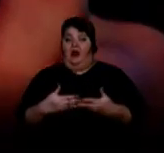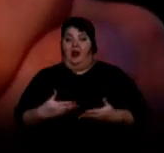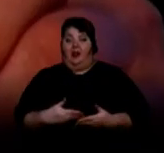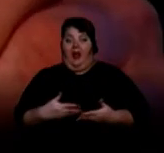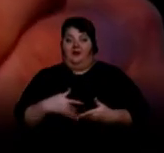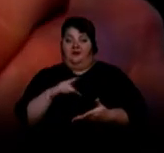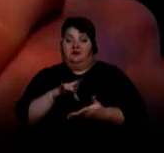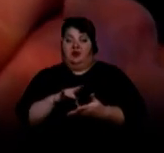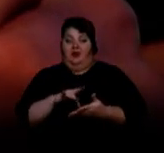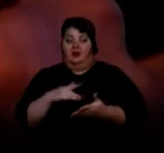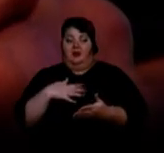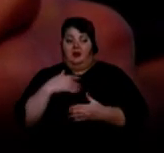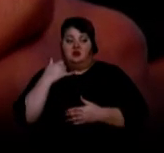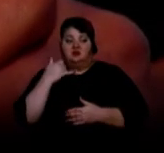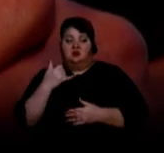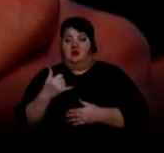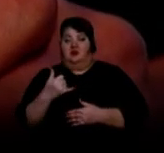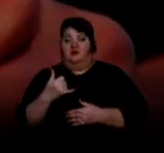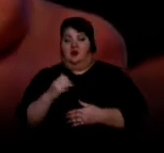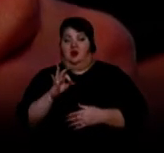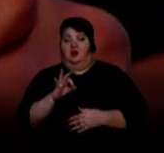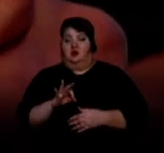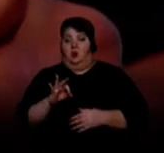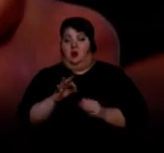І наші телефони